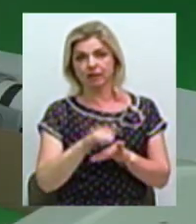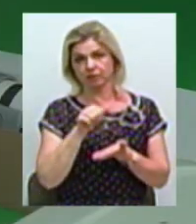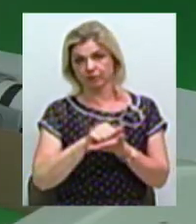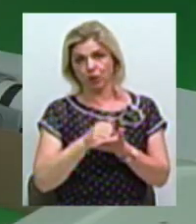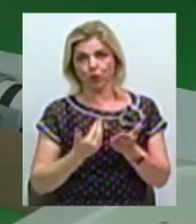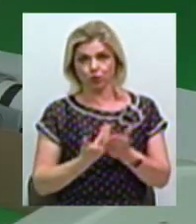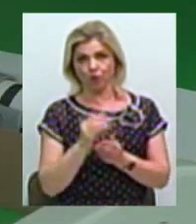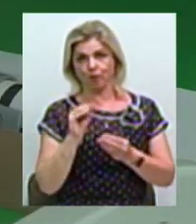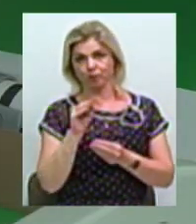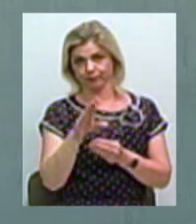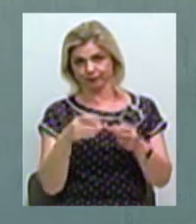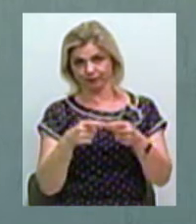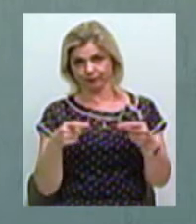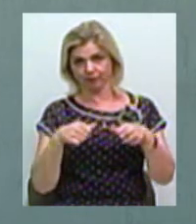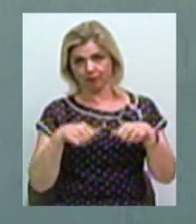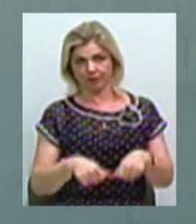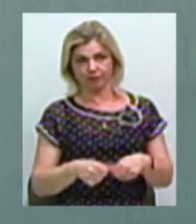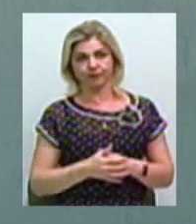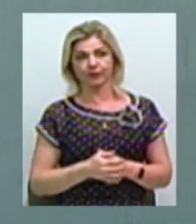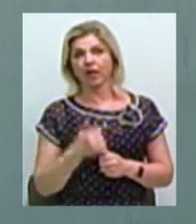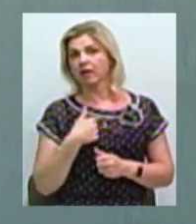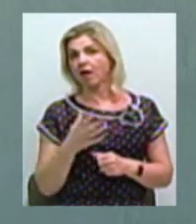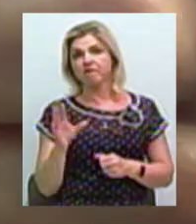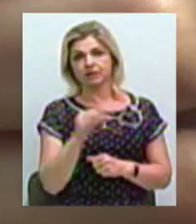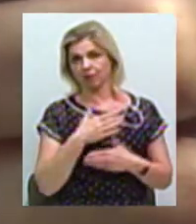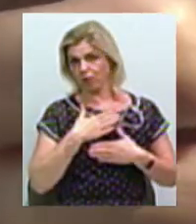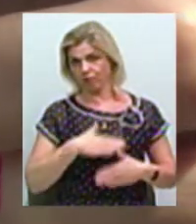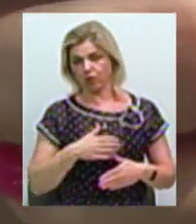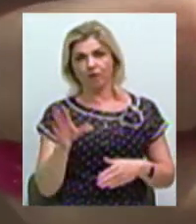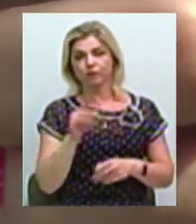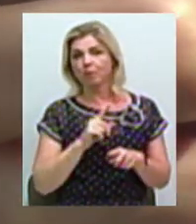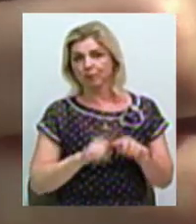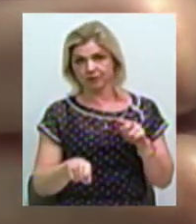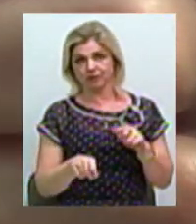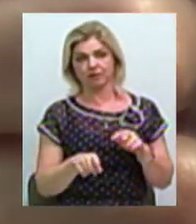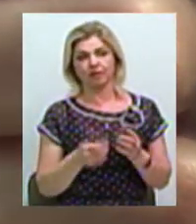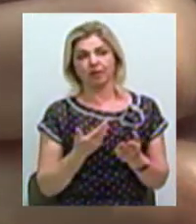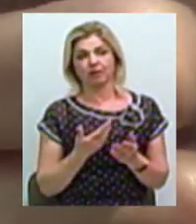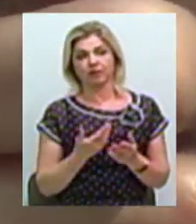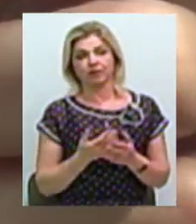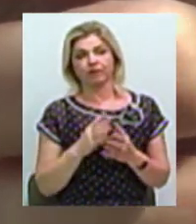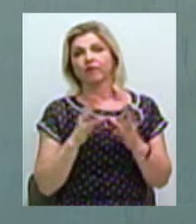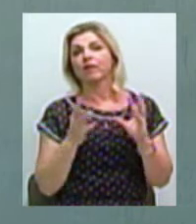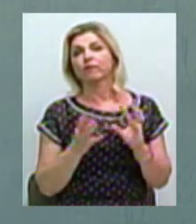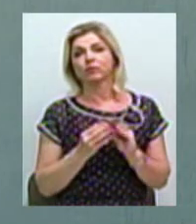нове посвідчення. Так, я всім задоволений, це було дуже швидко. Це зайняло